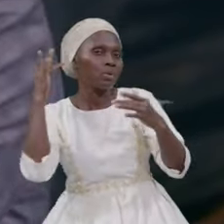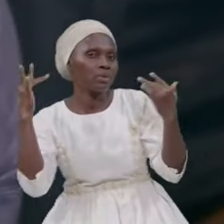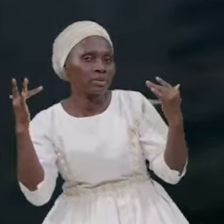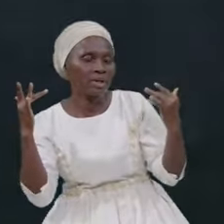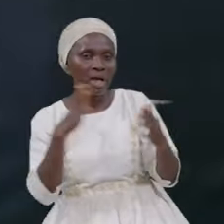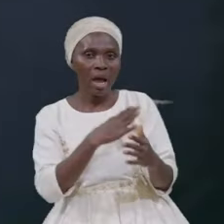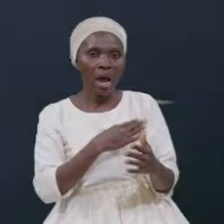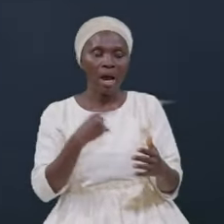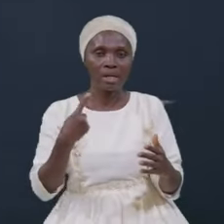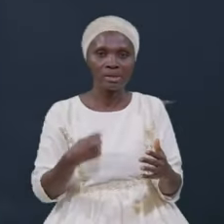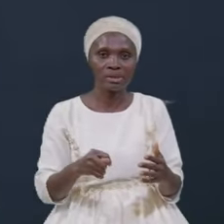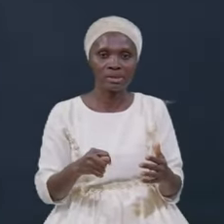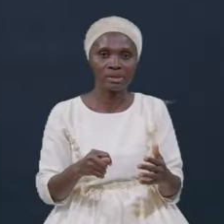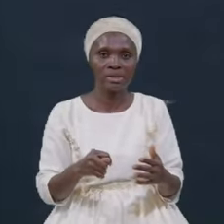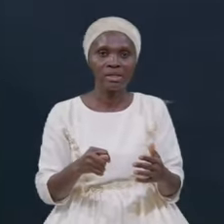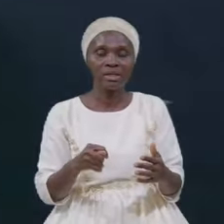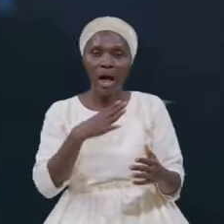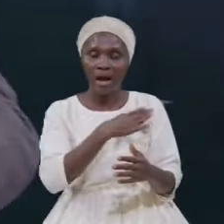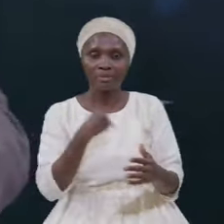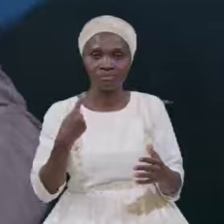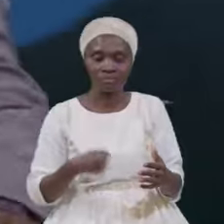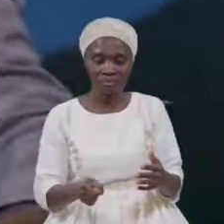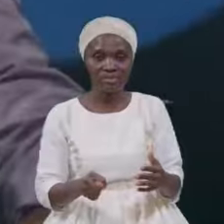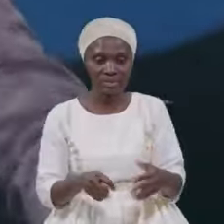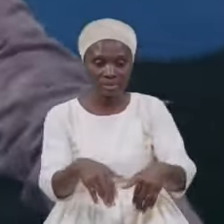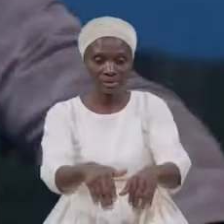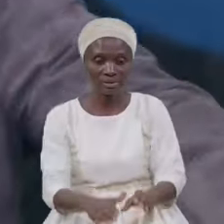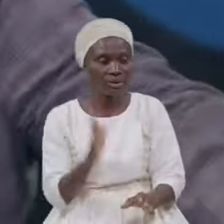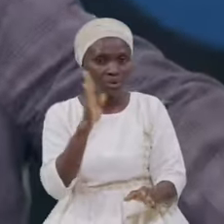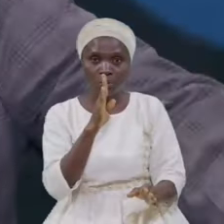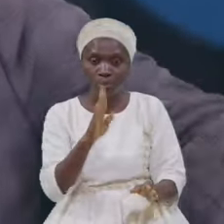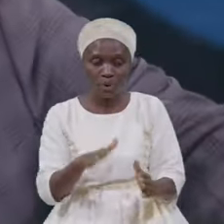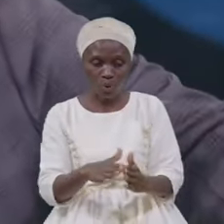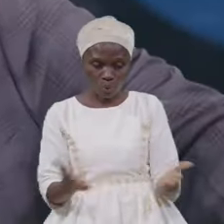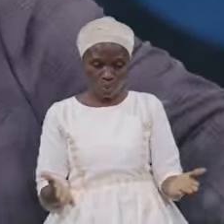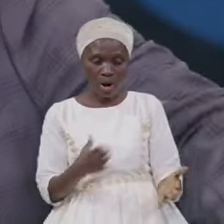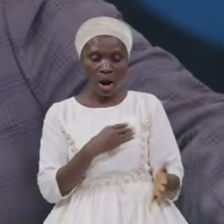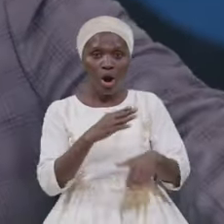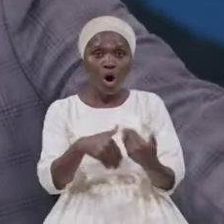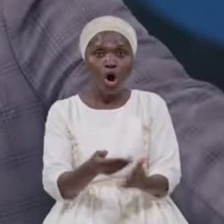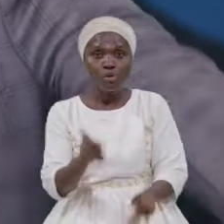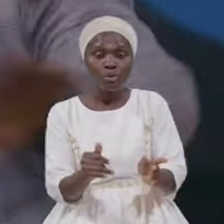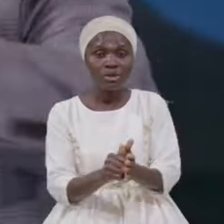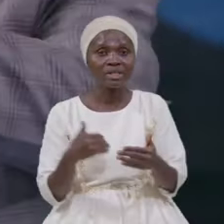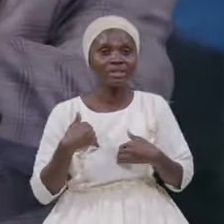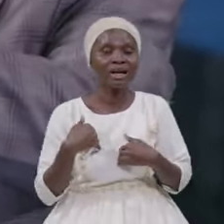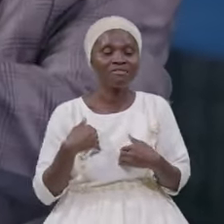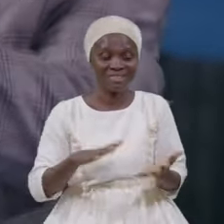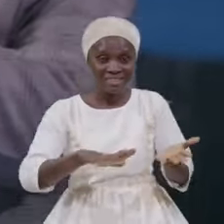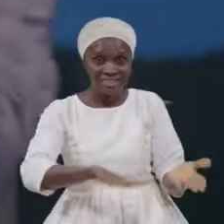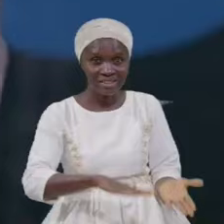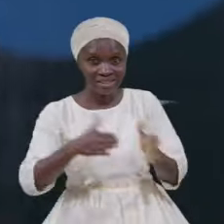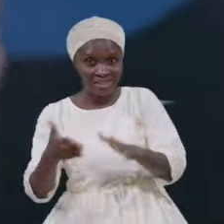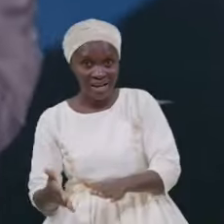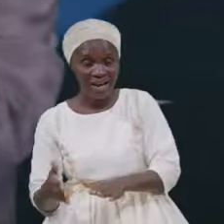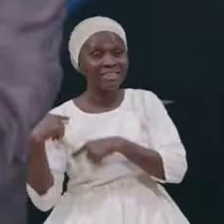seront ouvertes. Tous ceux-là qui sont morts depuis le début de la création jusqu'en ce moment-là,